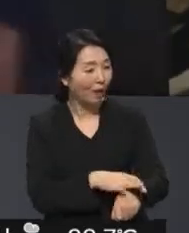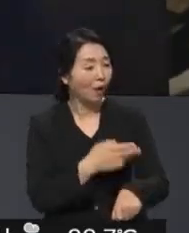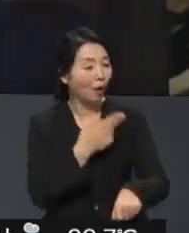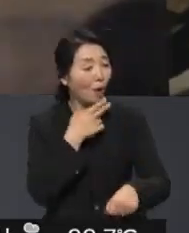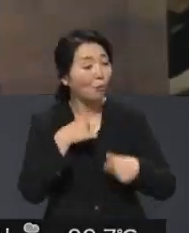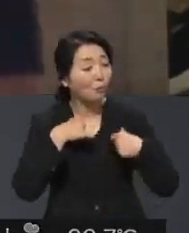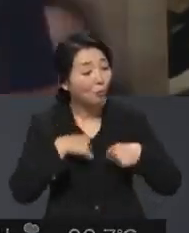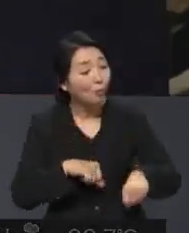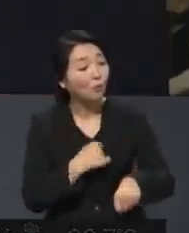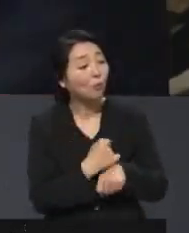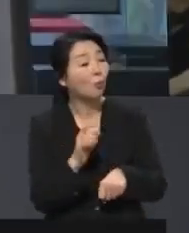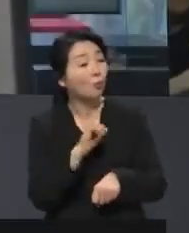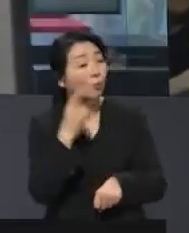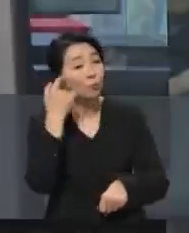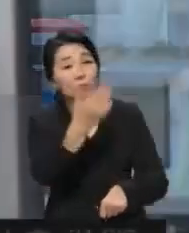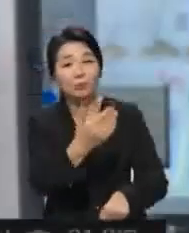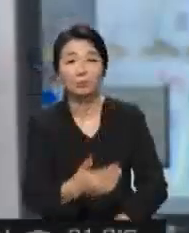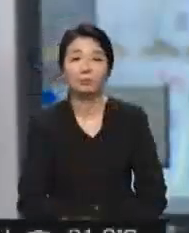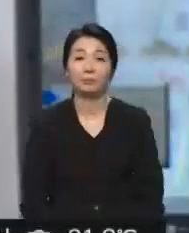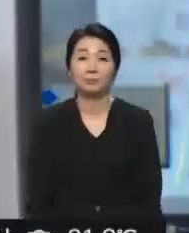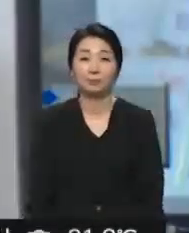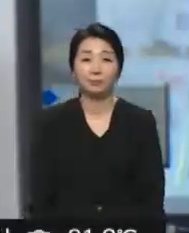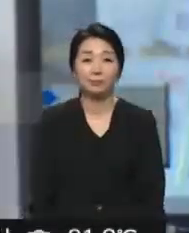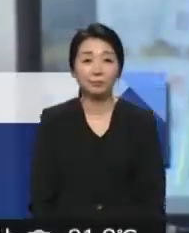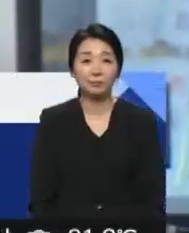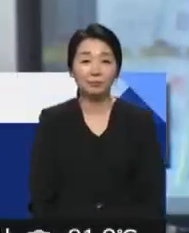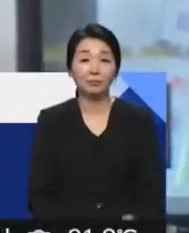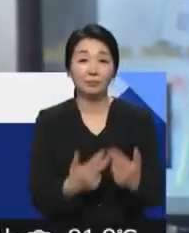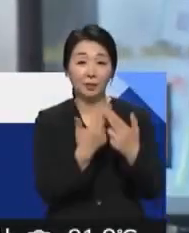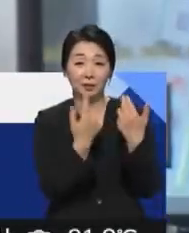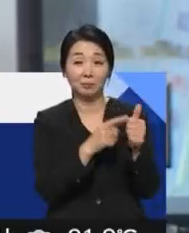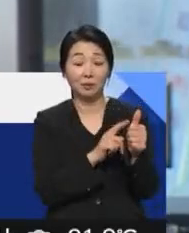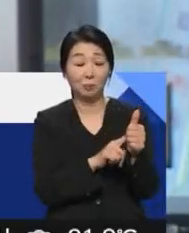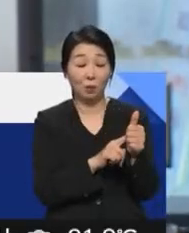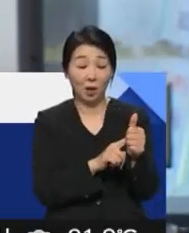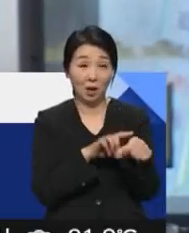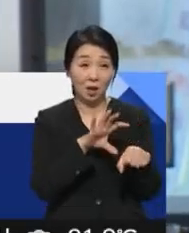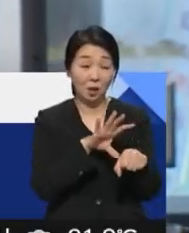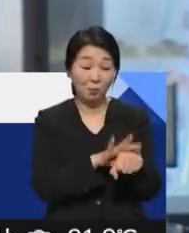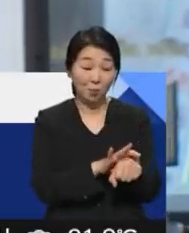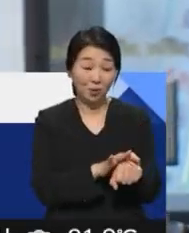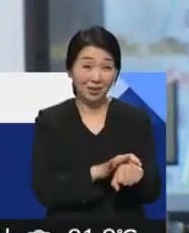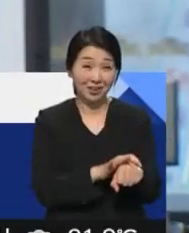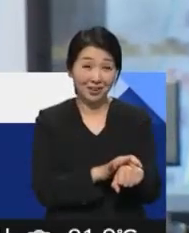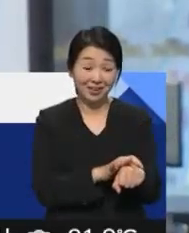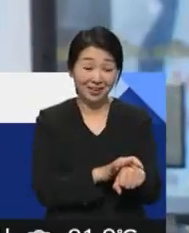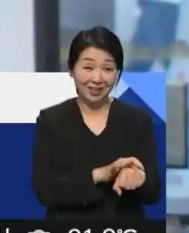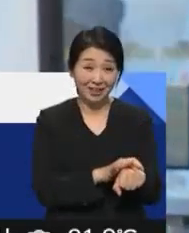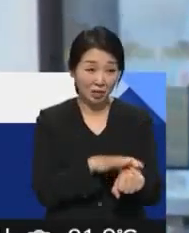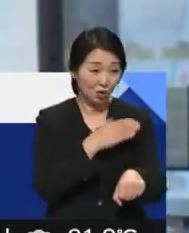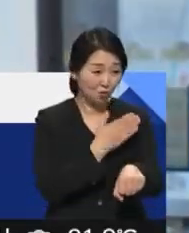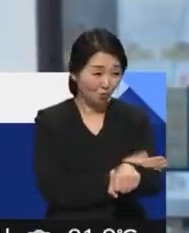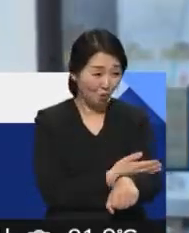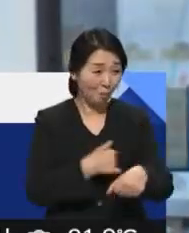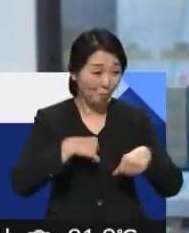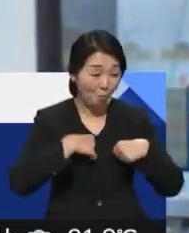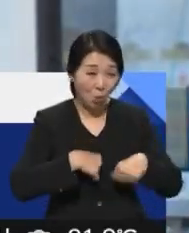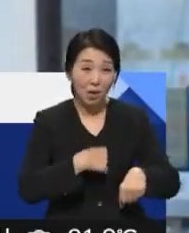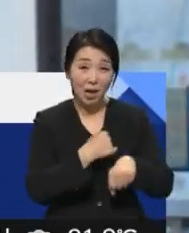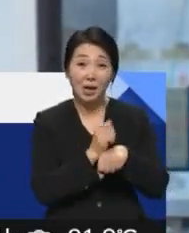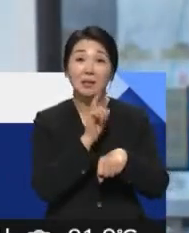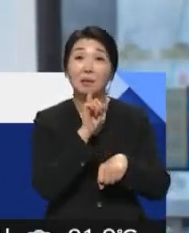거냐 따져 물었습니다. 이재명 대표가 불체포 특권을 포기하겠다,